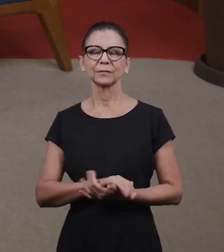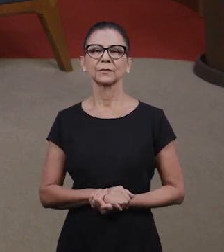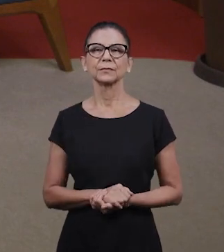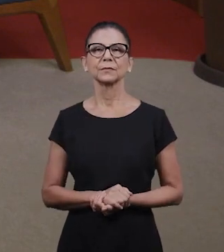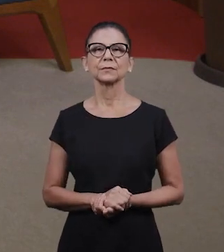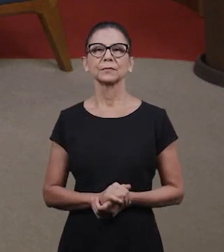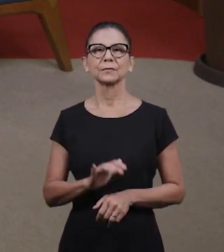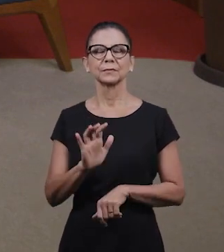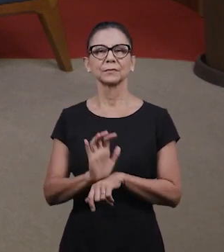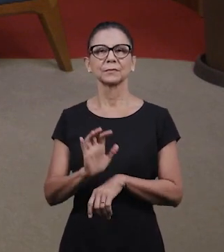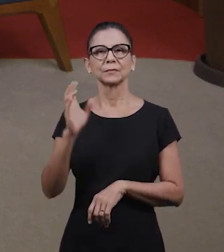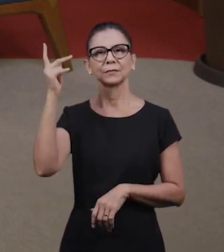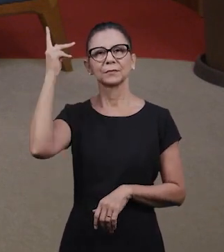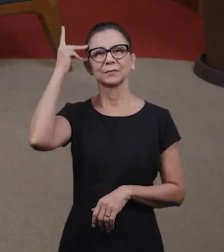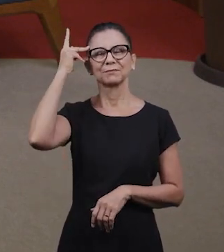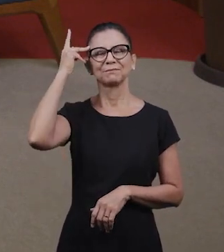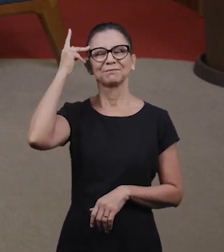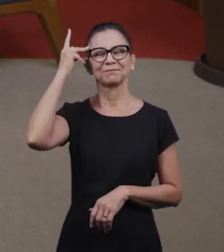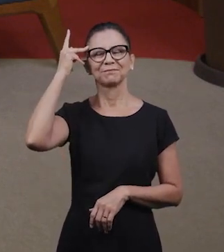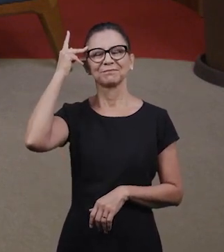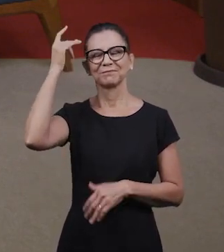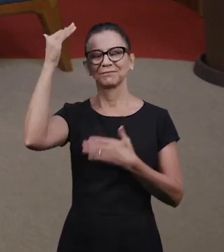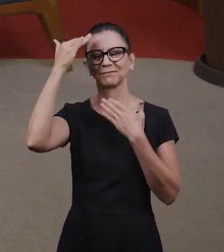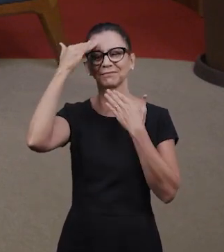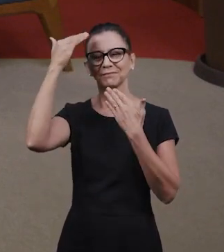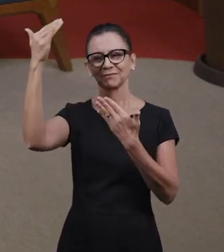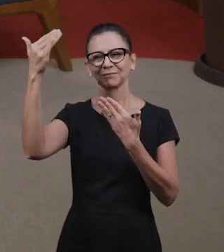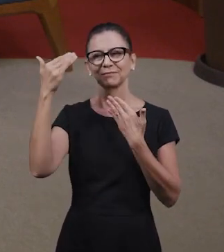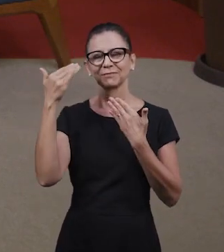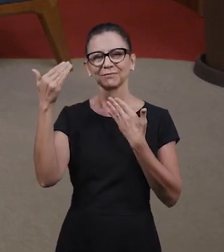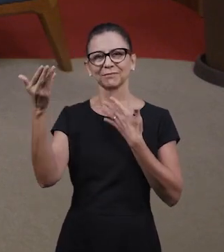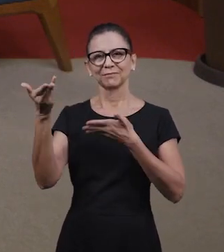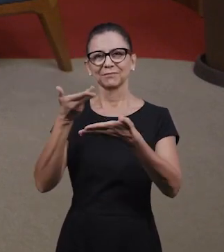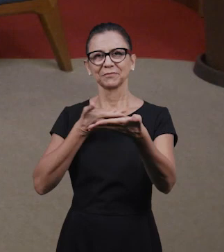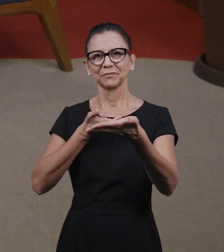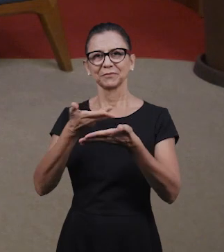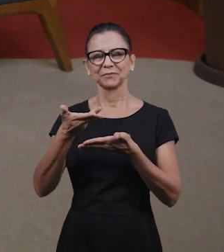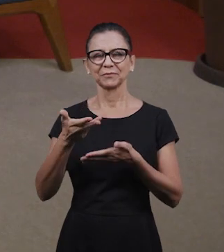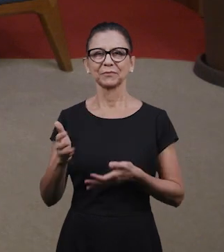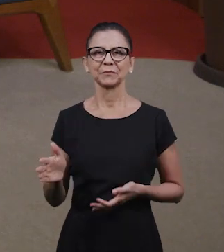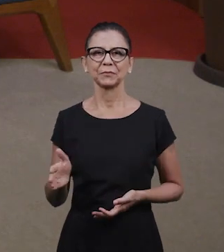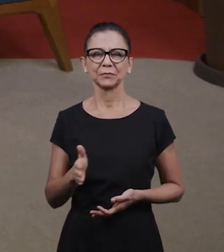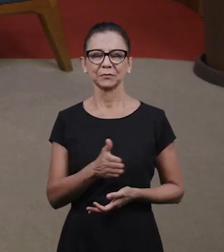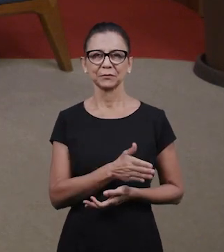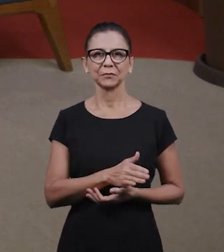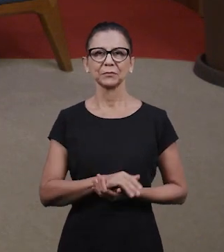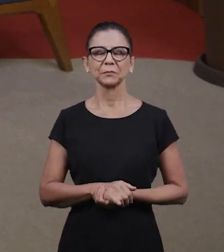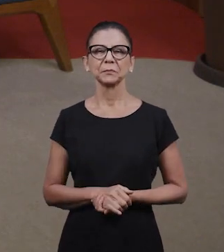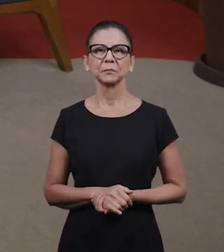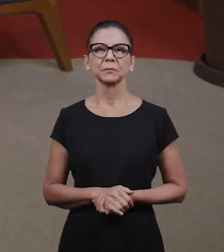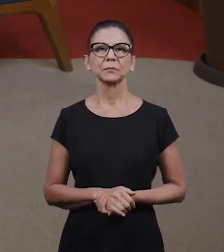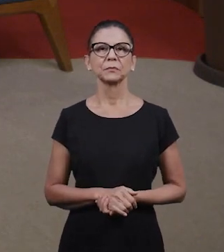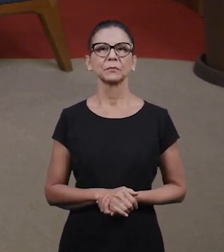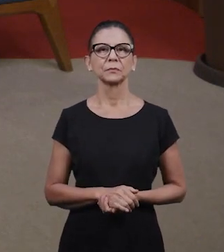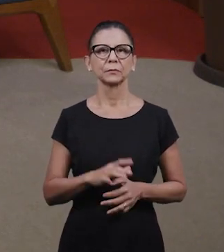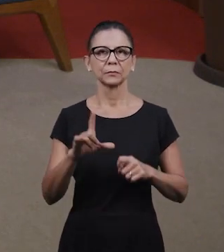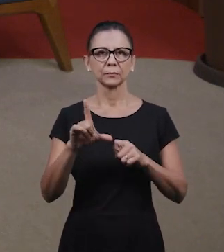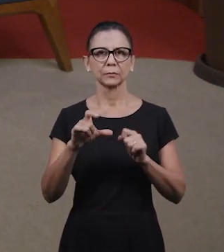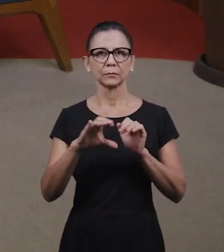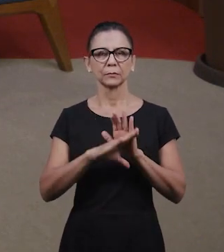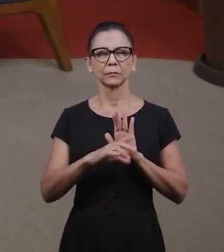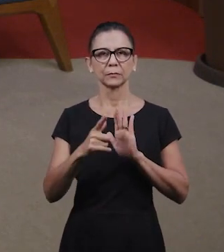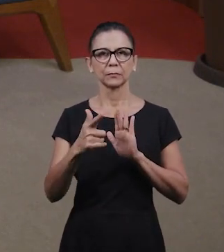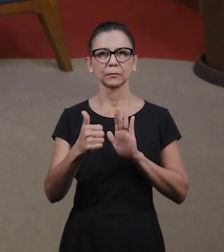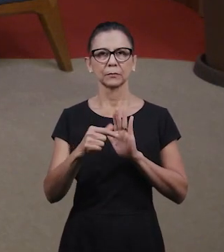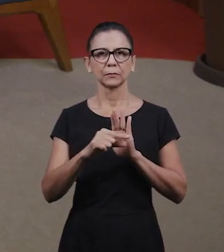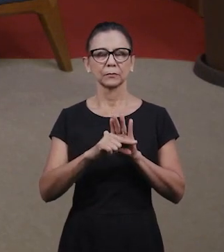de Ribeirão Preto, São Paulo. Merci pour votre participation. Très bien. Nous allons lire un texte que se trouve en